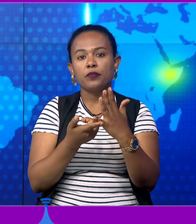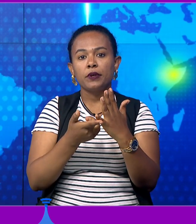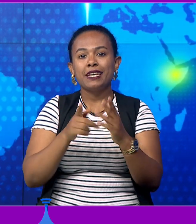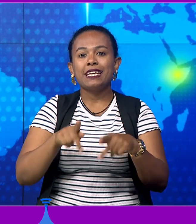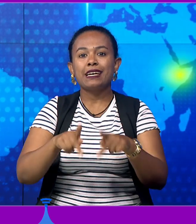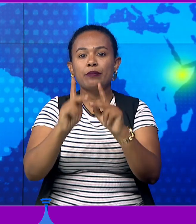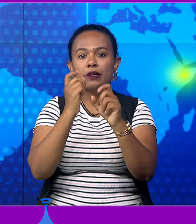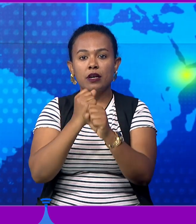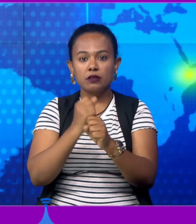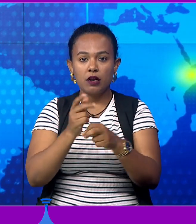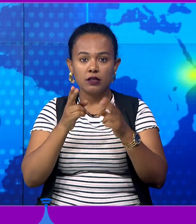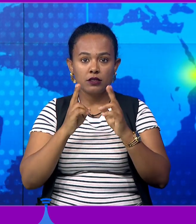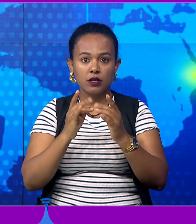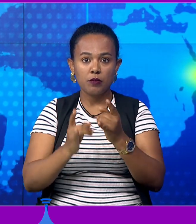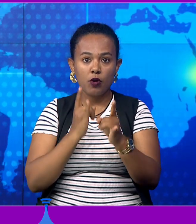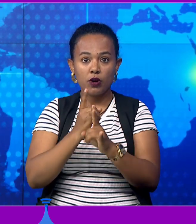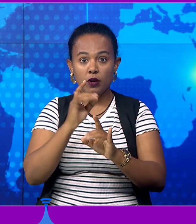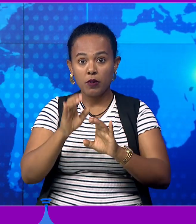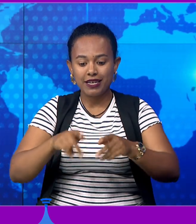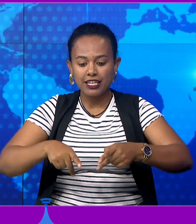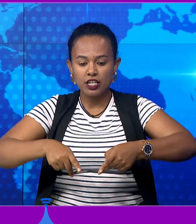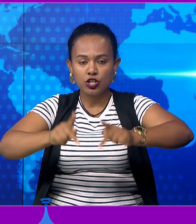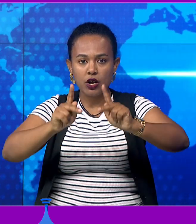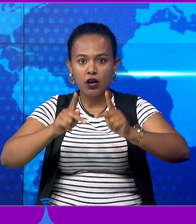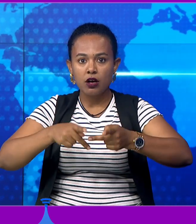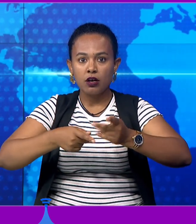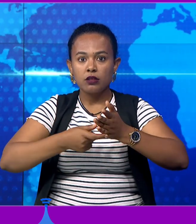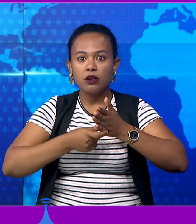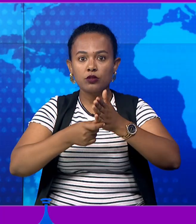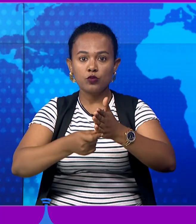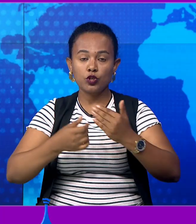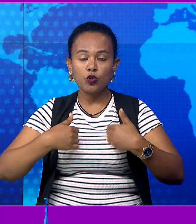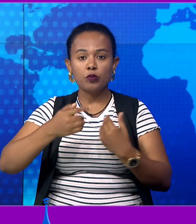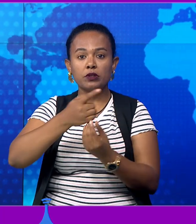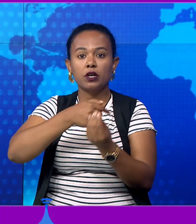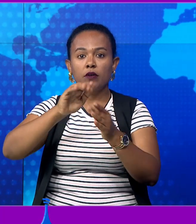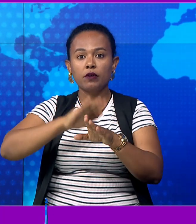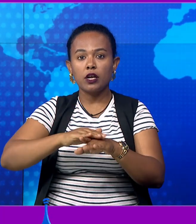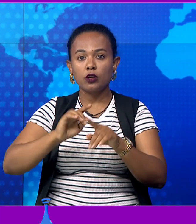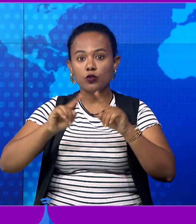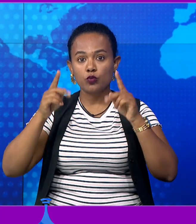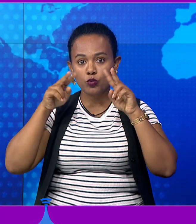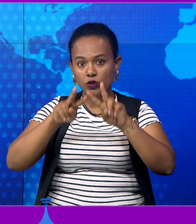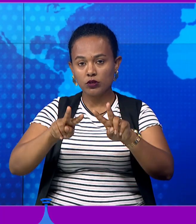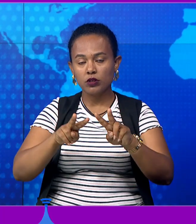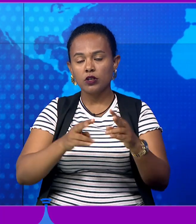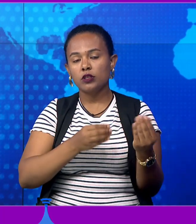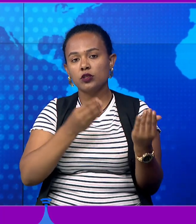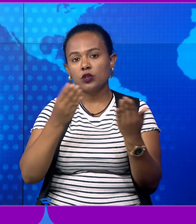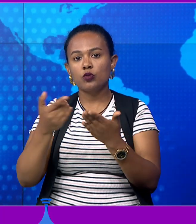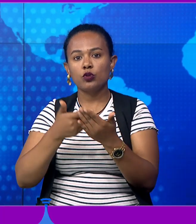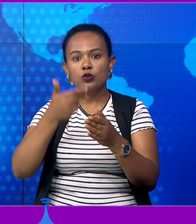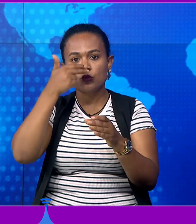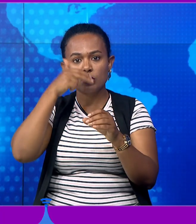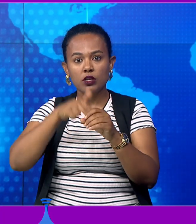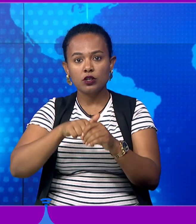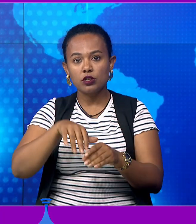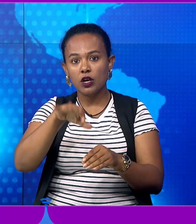የግብርና ስራችን ለማዘመን የሚያገለግሉ የእርሻ ትራክተሮች ያሉበት አካባቢ ላይ ልዩ ትኩረት ሰጥቶ የእርሻ ትራክተሮችም ነዳጅ